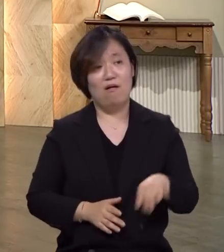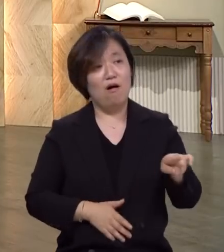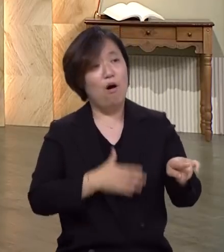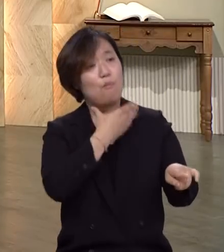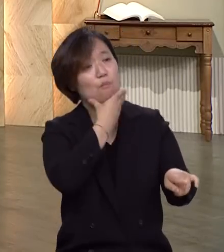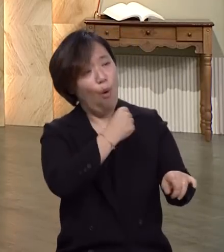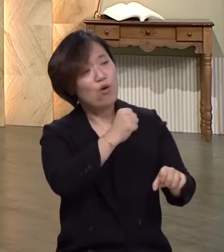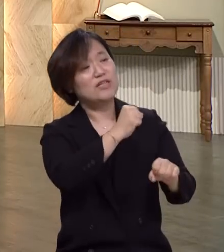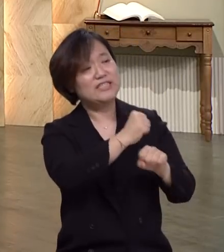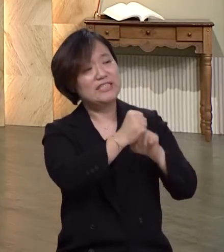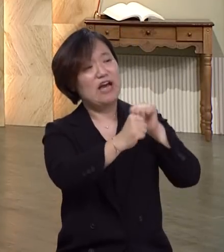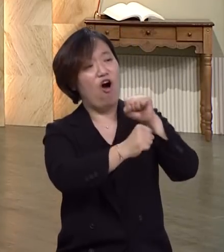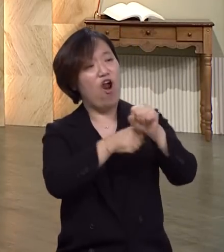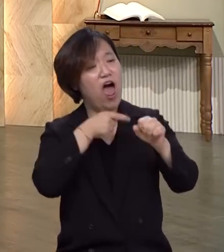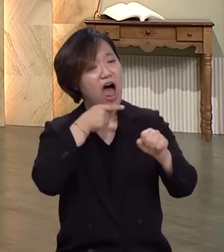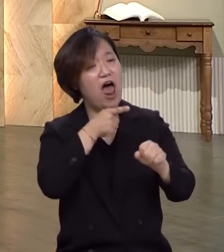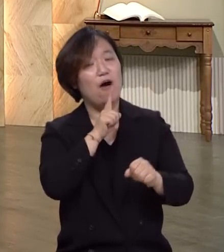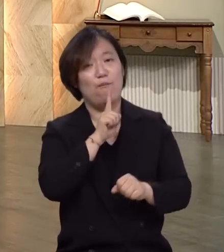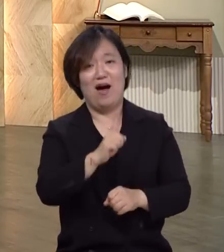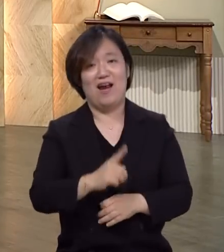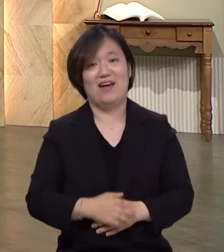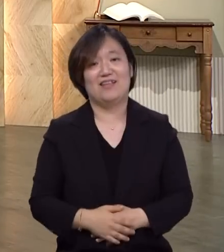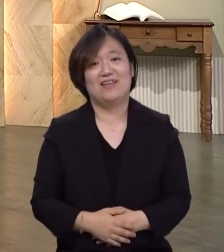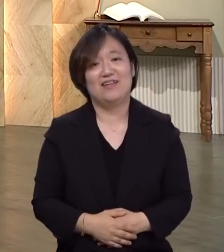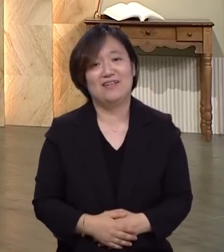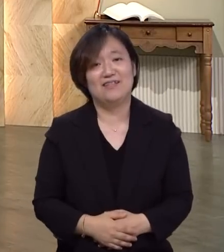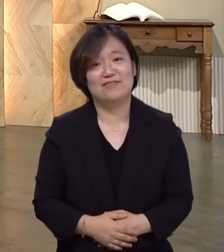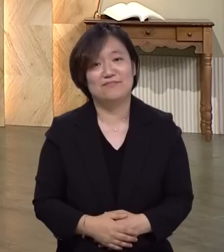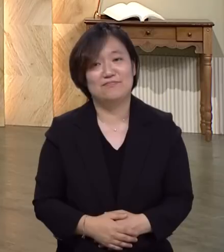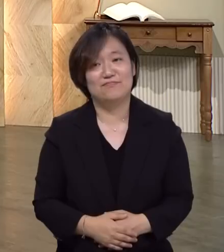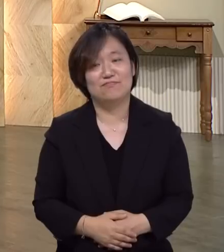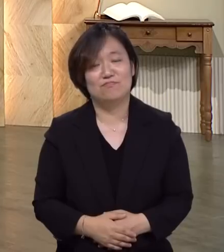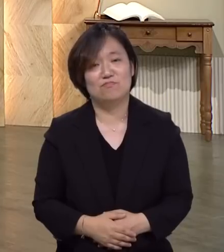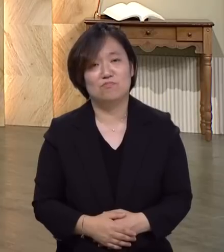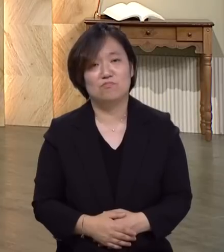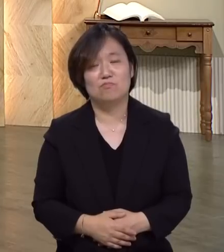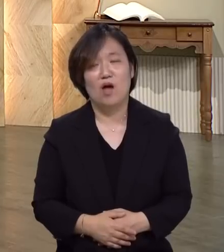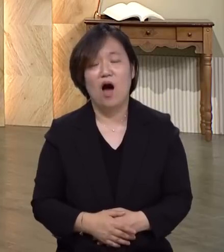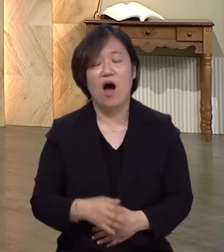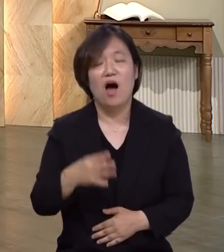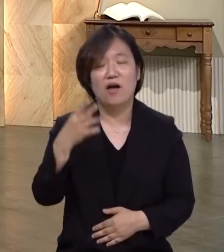복을 지어라 복을 지어라 하시더래요 그래서